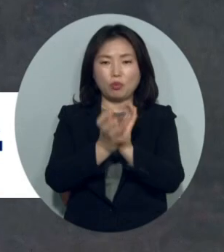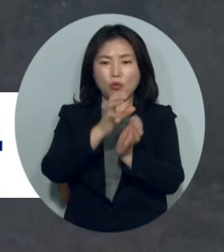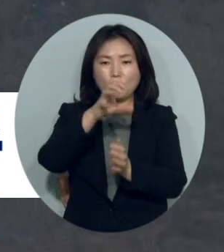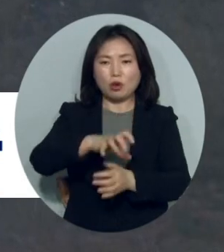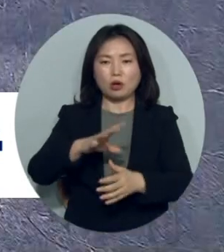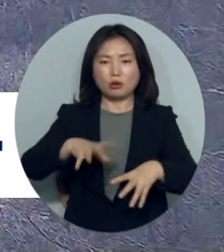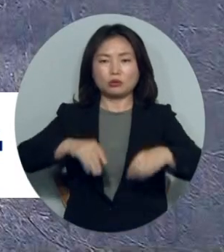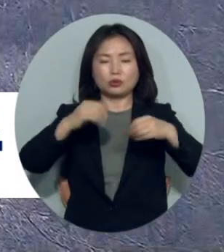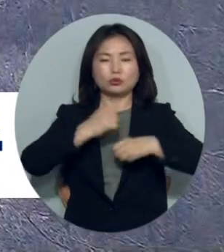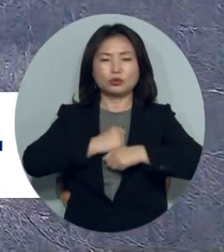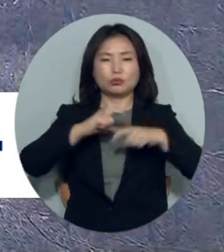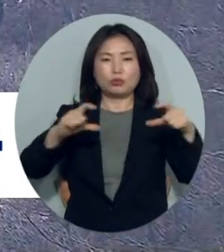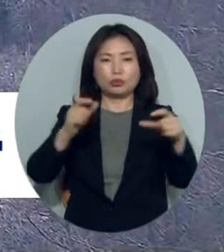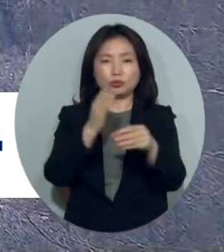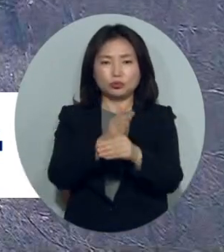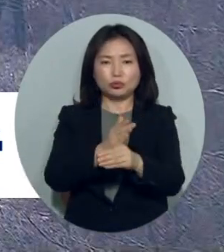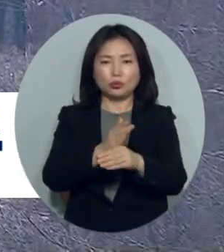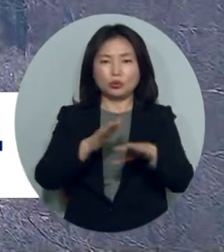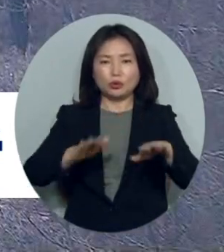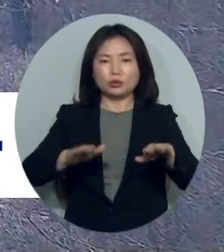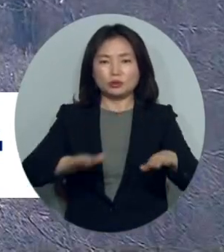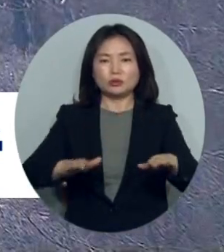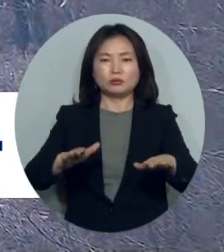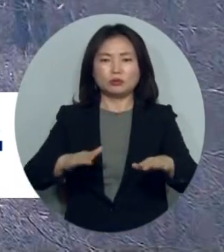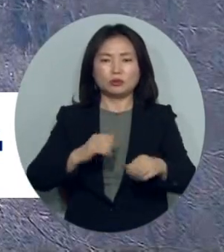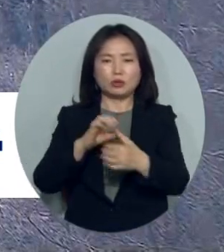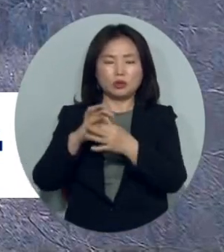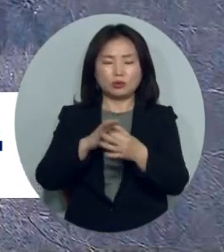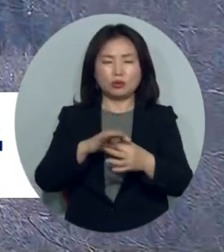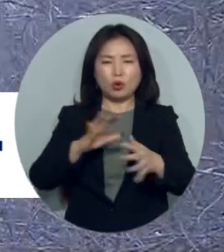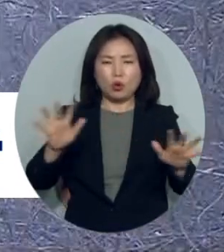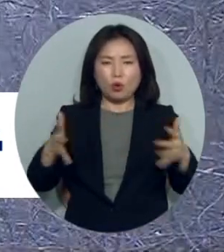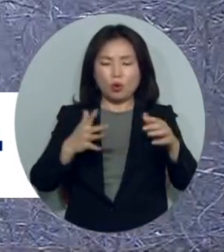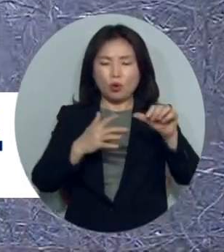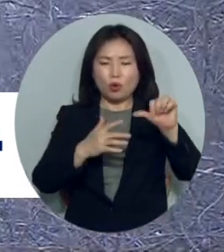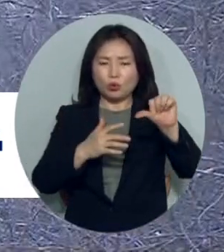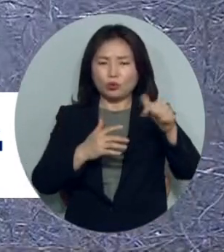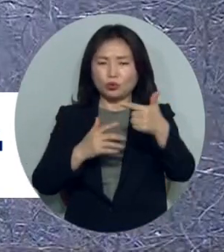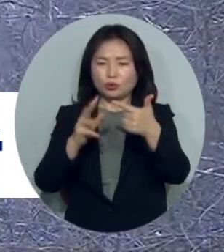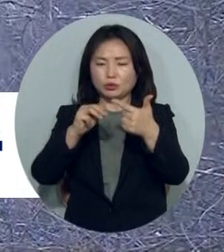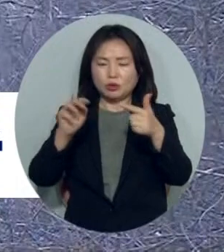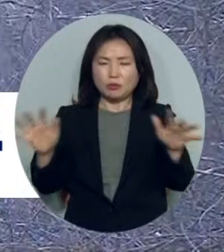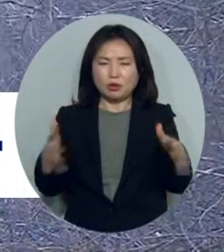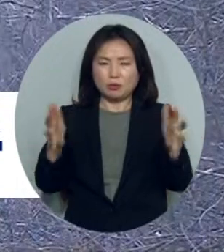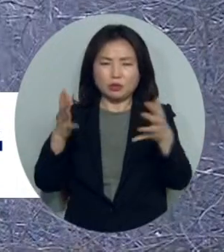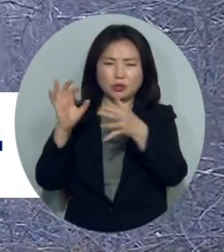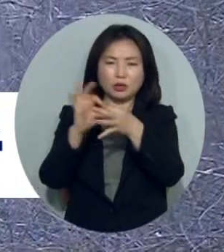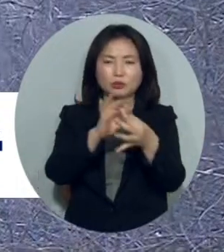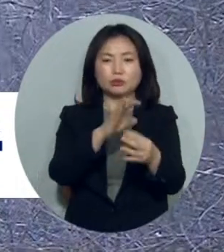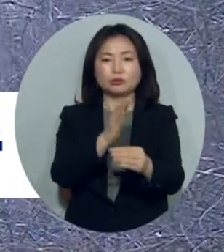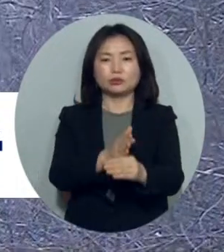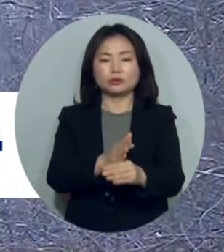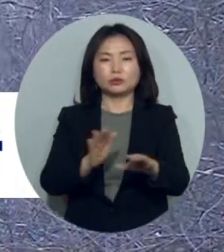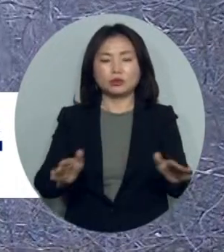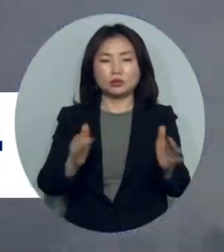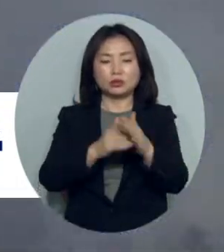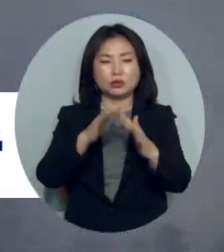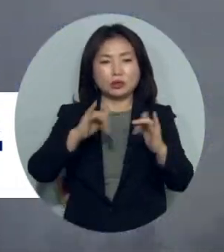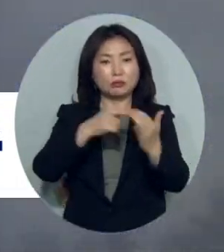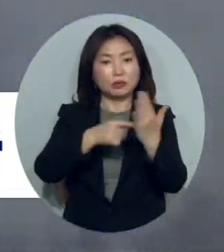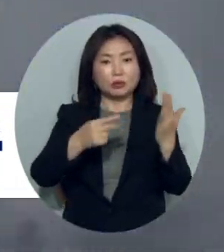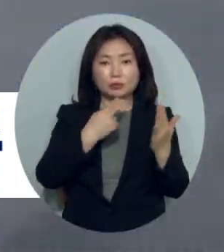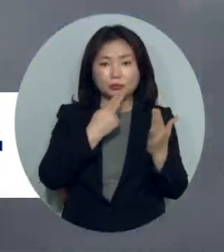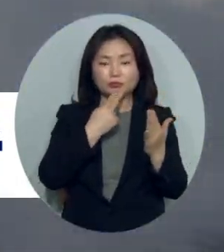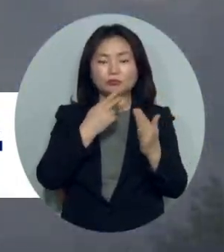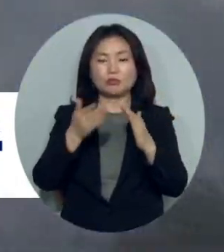는 건조주의보가 발효 되어 있고 현장에는 지금도 초속 오륙 미터의 바람이 계속 불고 있습니다 현재까지 인명피해는 없지만